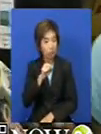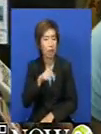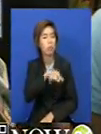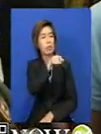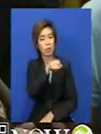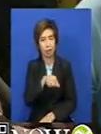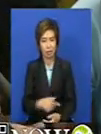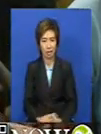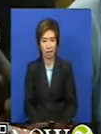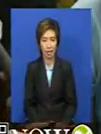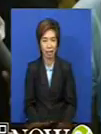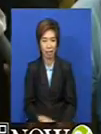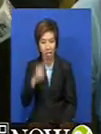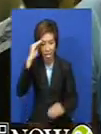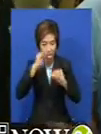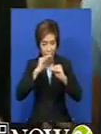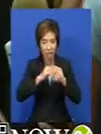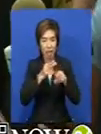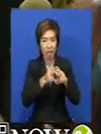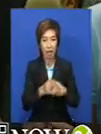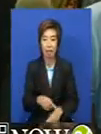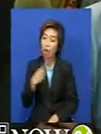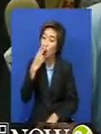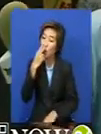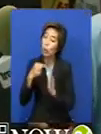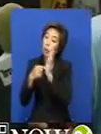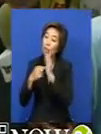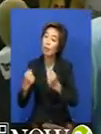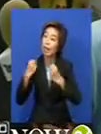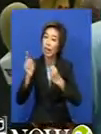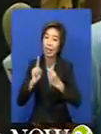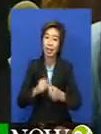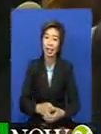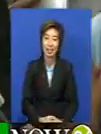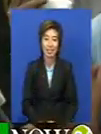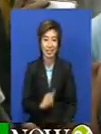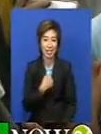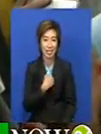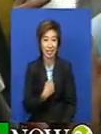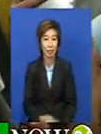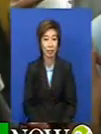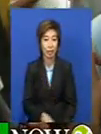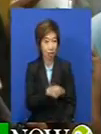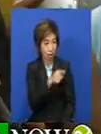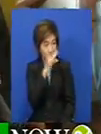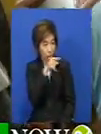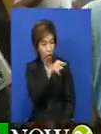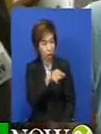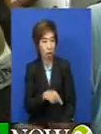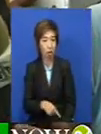ธอน่ะเออนั่นก็เด็กทั้งนั้นน่ะไม่โชว์เขียงลามากเลยเนี่ยเป็นคนพูดอ่ะ